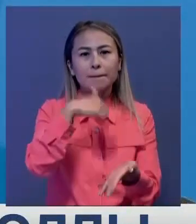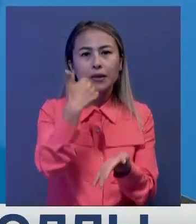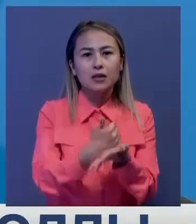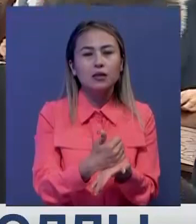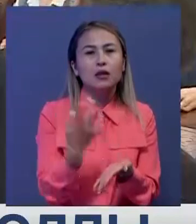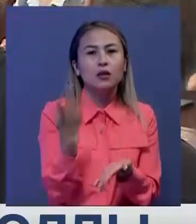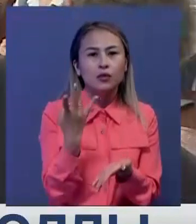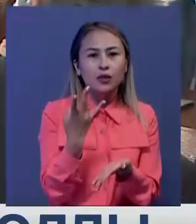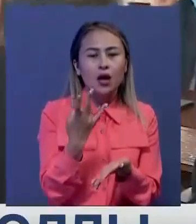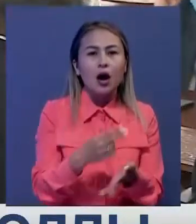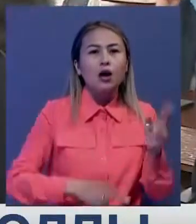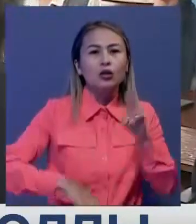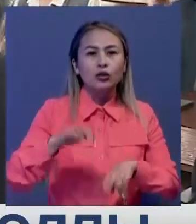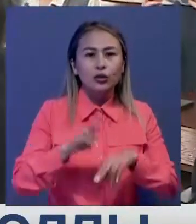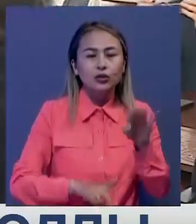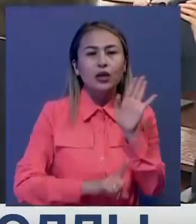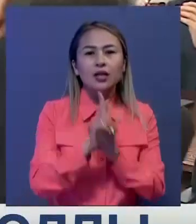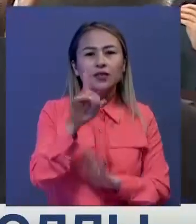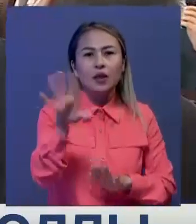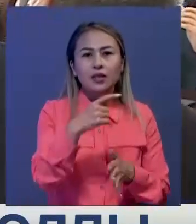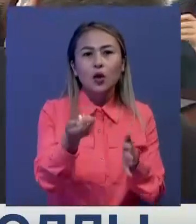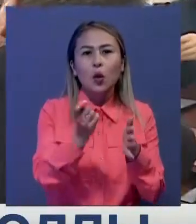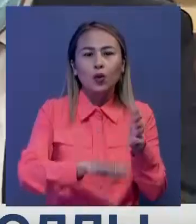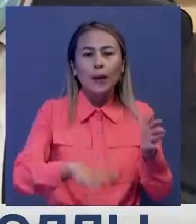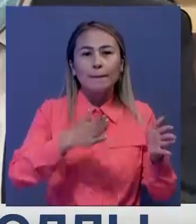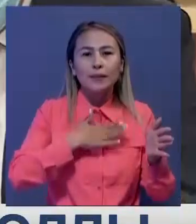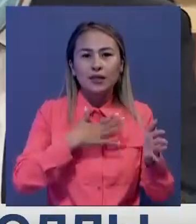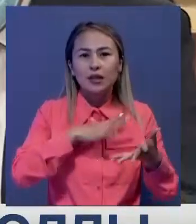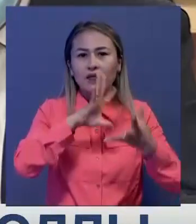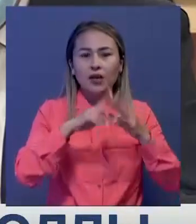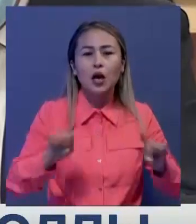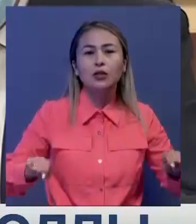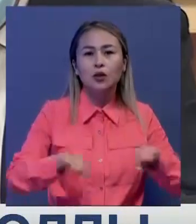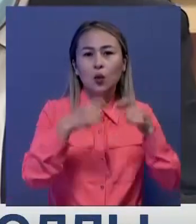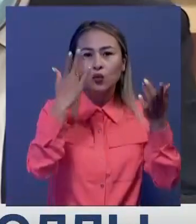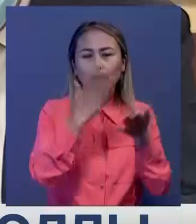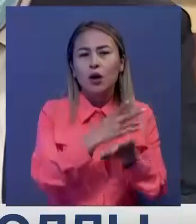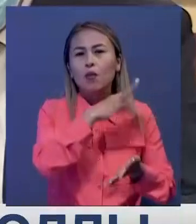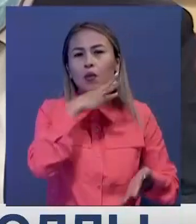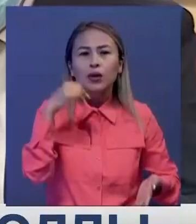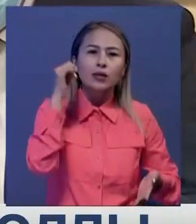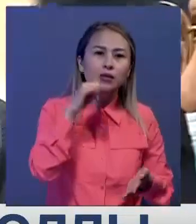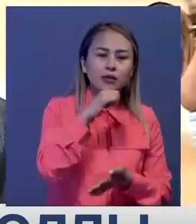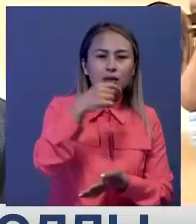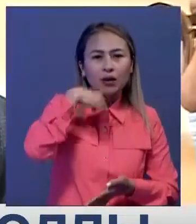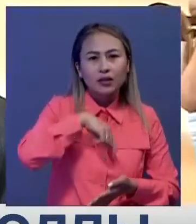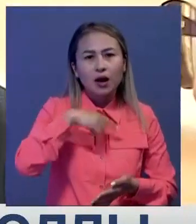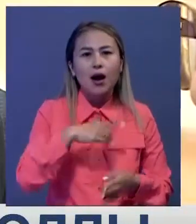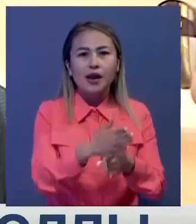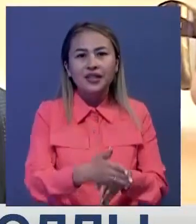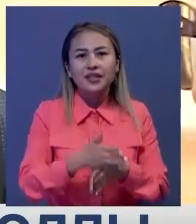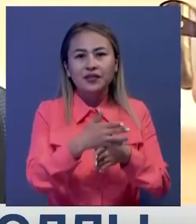alımız gerek. Kuruştan kuyulgan elgi kulupta bizdikler akırı buzgan eken. Talay sırdı işine bükken